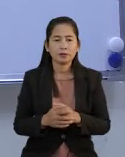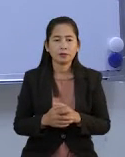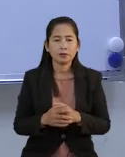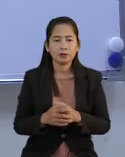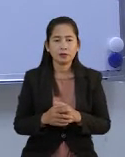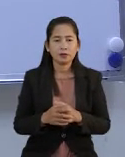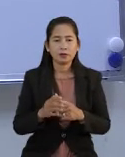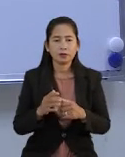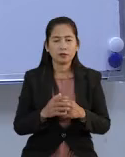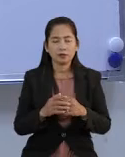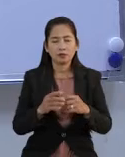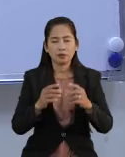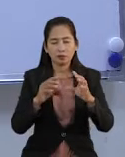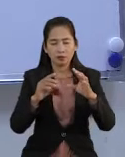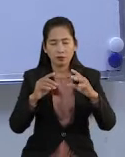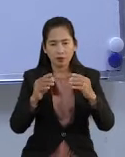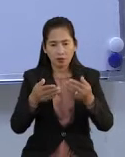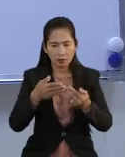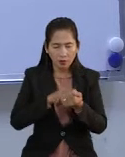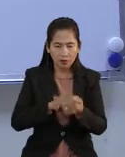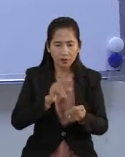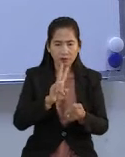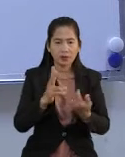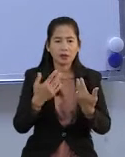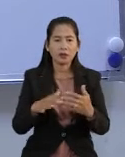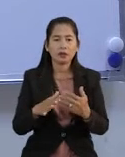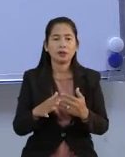kru đang đi mấy nè kru bọt chì phì hủy hả ấy